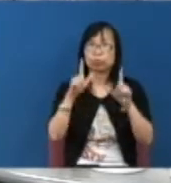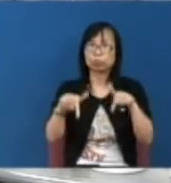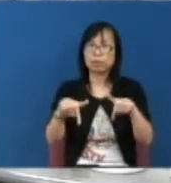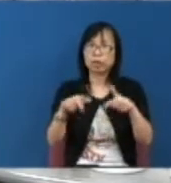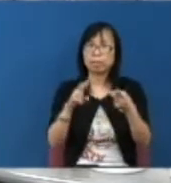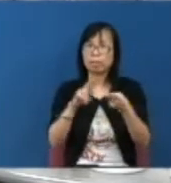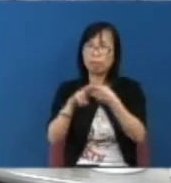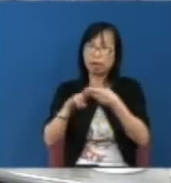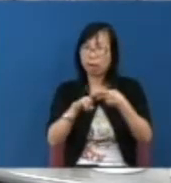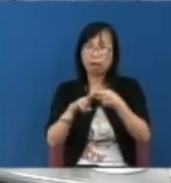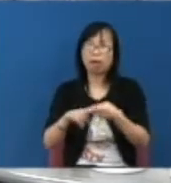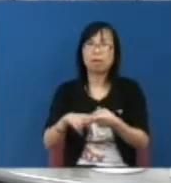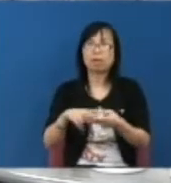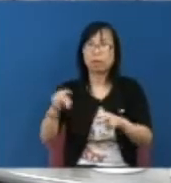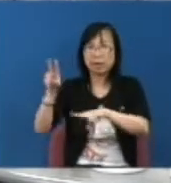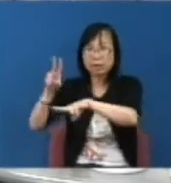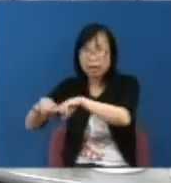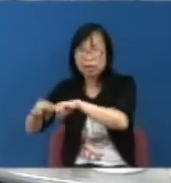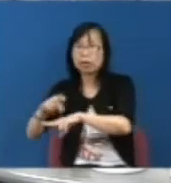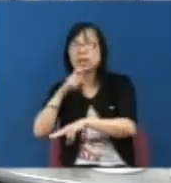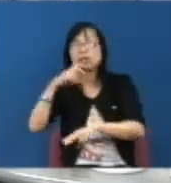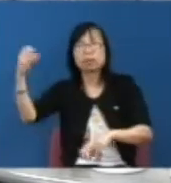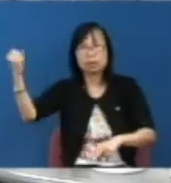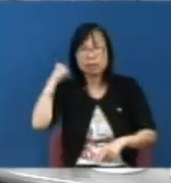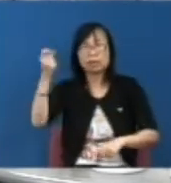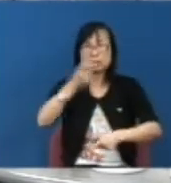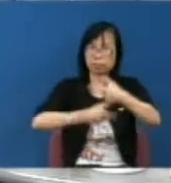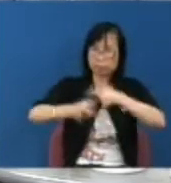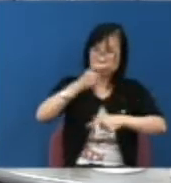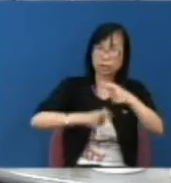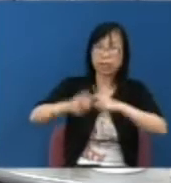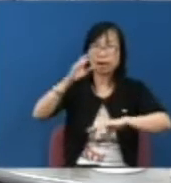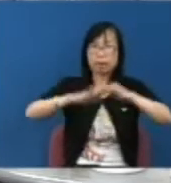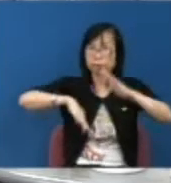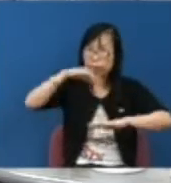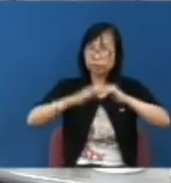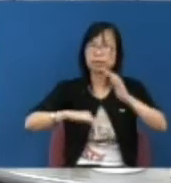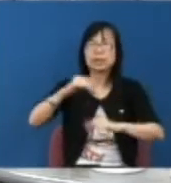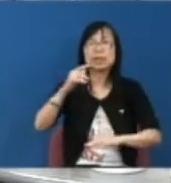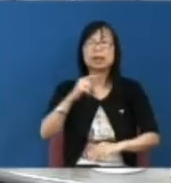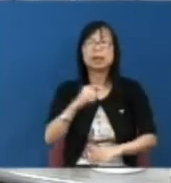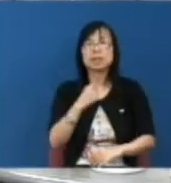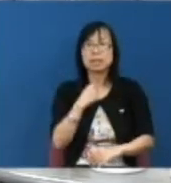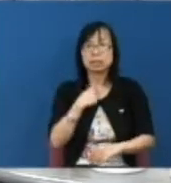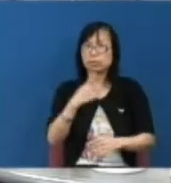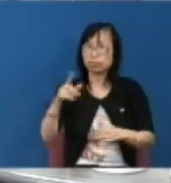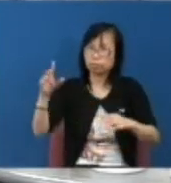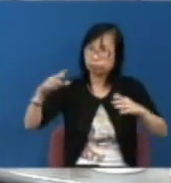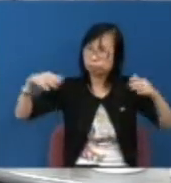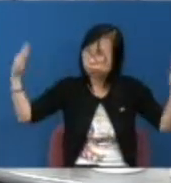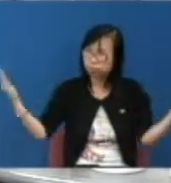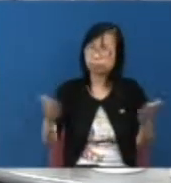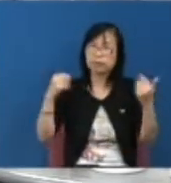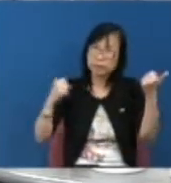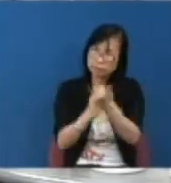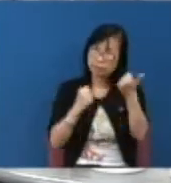都有能力啦，而家我哋個經濟啊、科技啊，咁其實我哋應該係大力去支持嘅，應該係